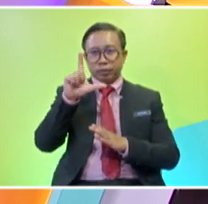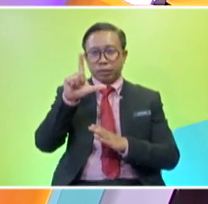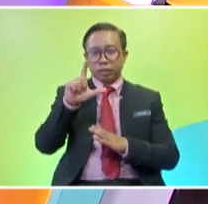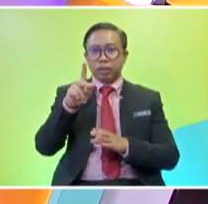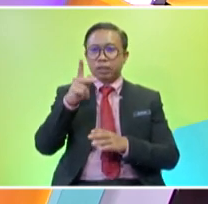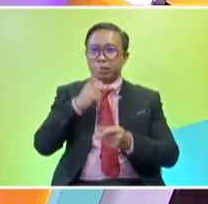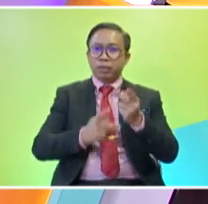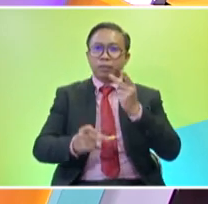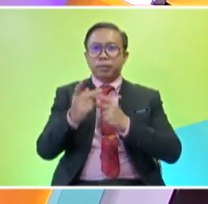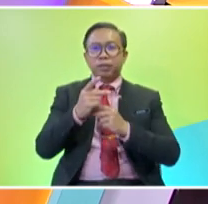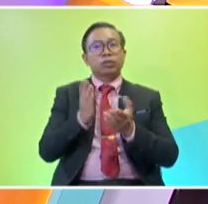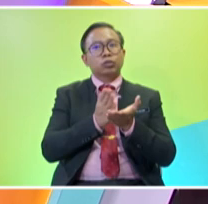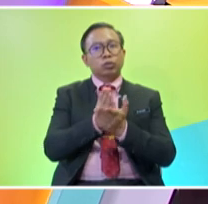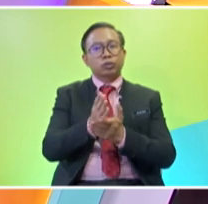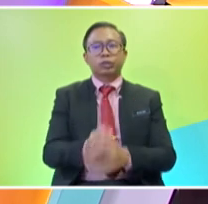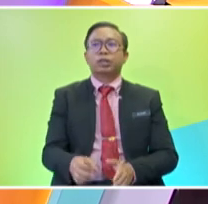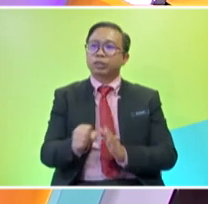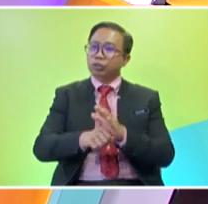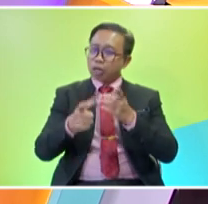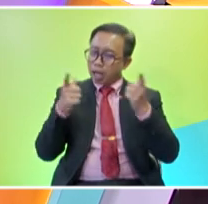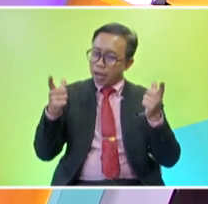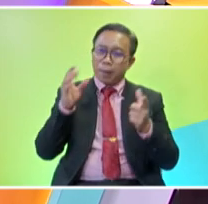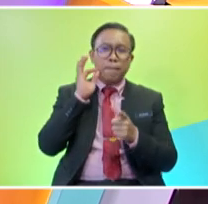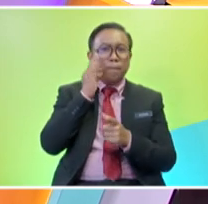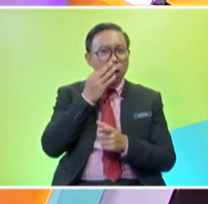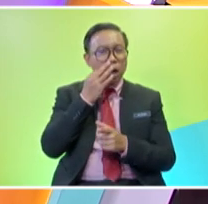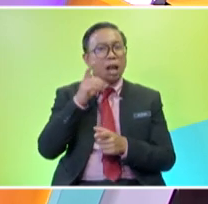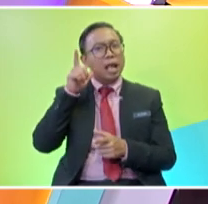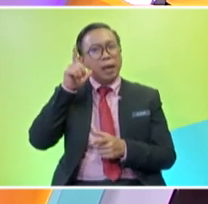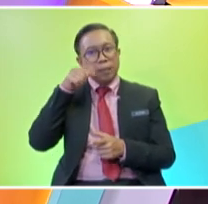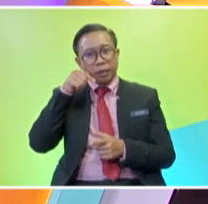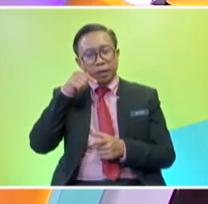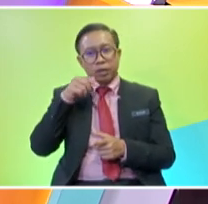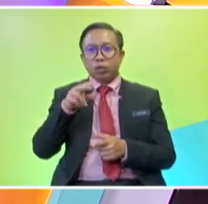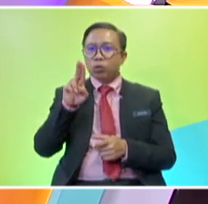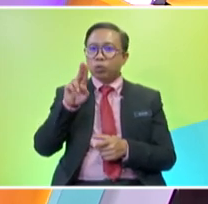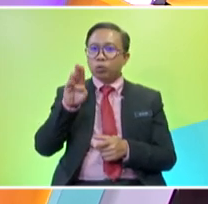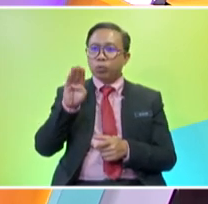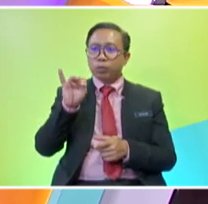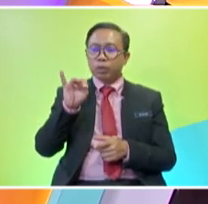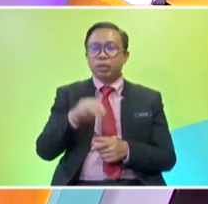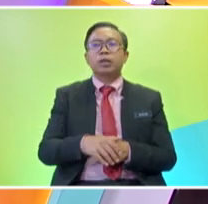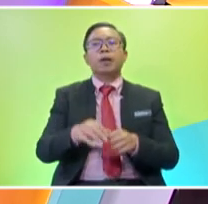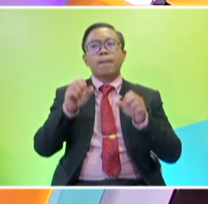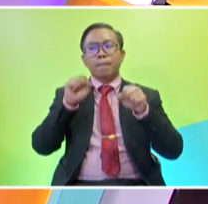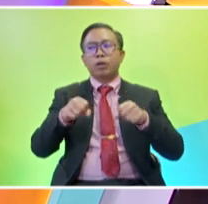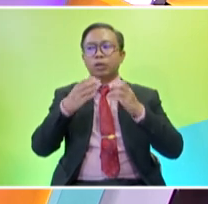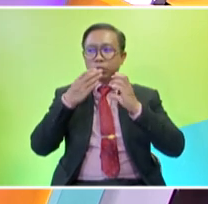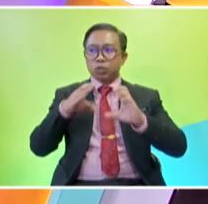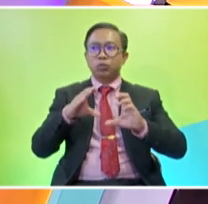jadi seterusnya selain daripada buah-buahan lemon ubi kentang kita juga boleh coba